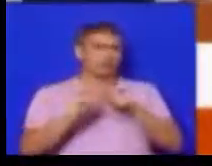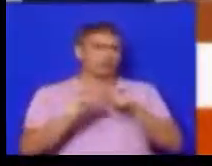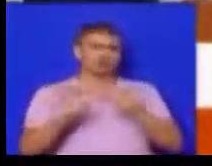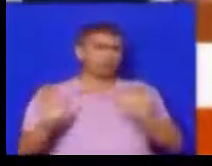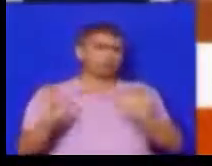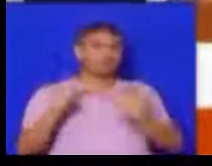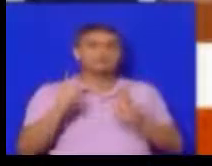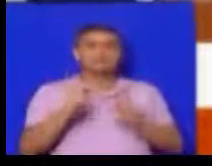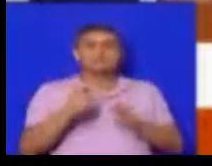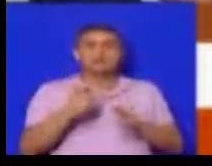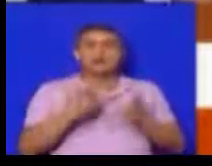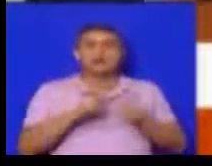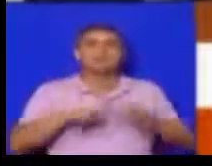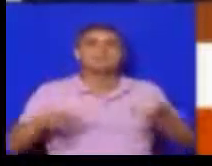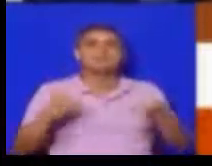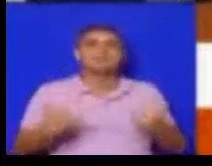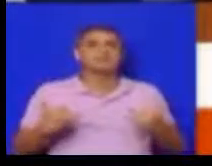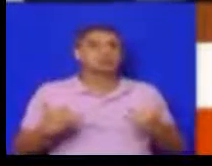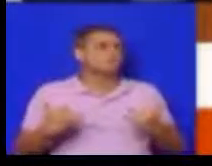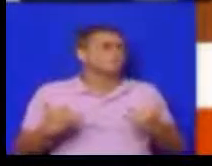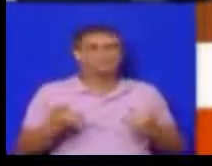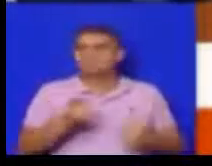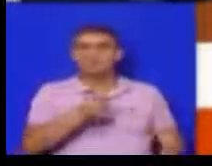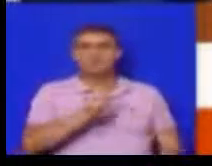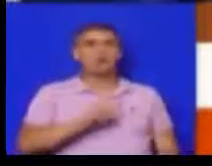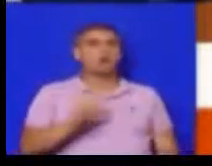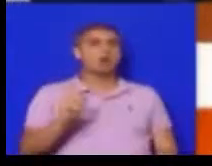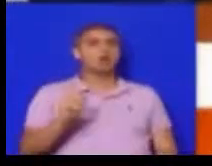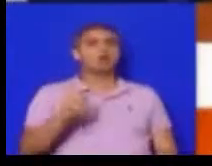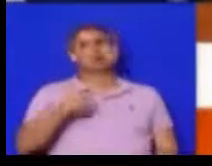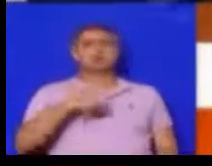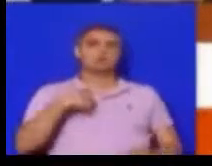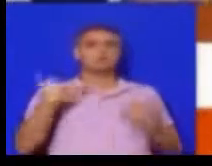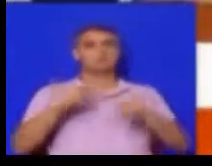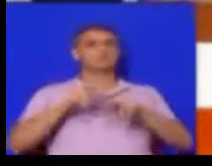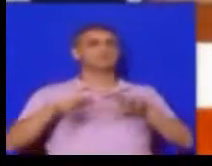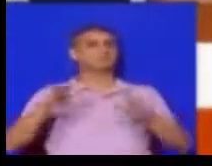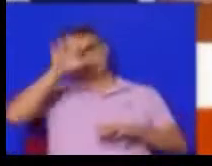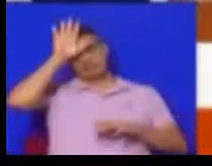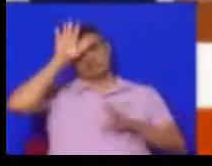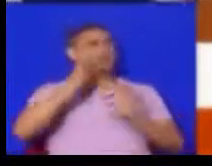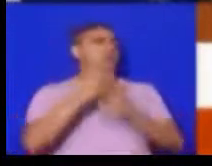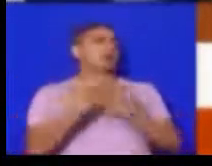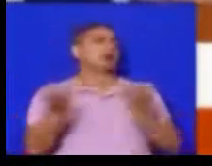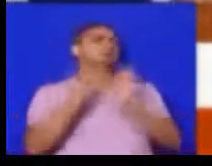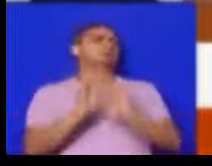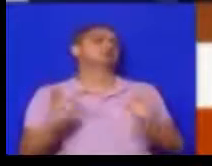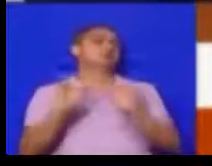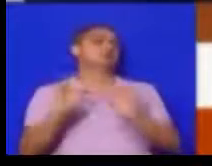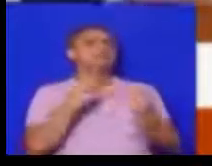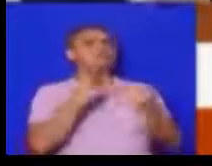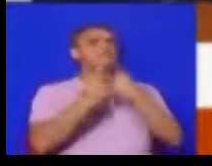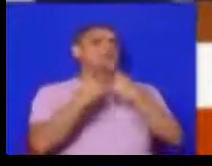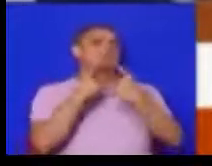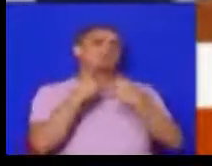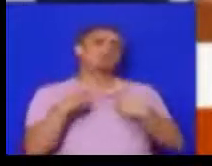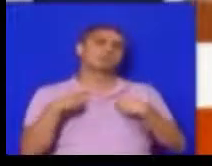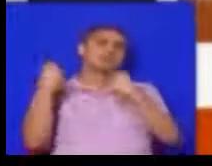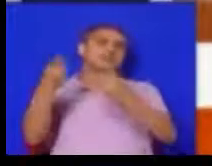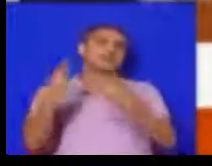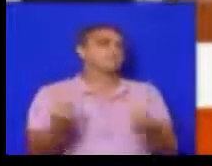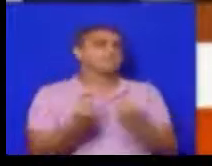ברירת המחדל. ברירת המחדל זה לא שאנחנו היום במצב שאין לאיראנים כלום, והמסע ומתן הולך לתת להם